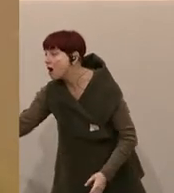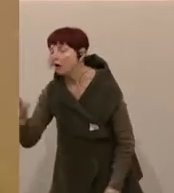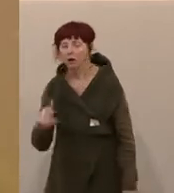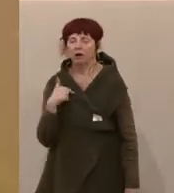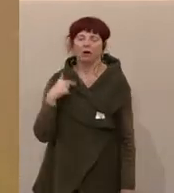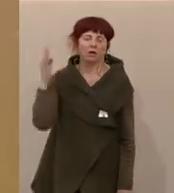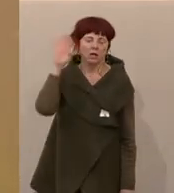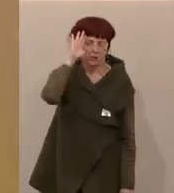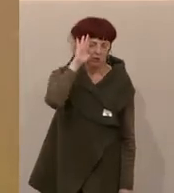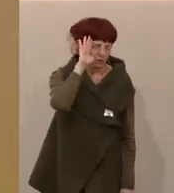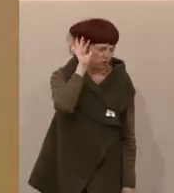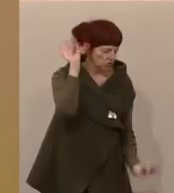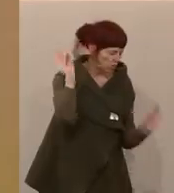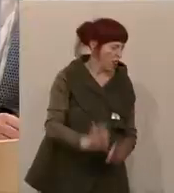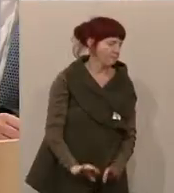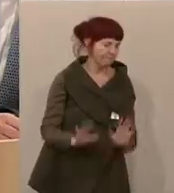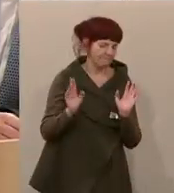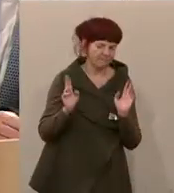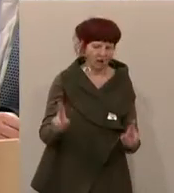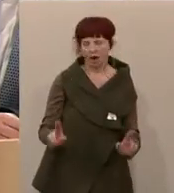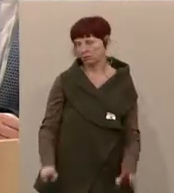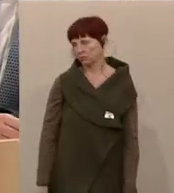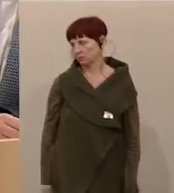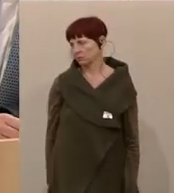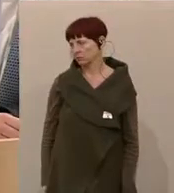Frevel, Kolleginnen und Kollegen. Dann ist das in Wirklichkeit ein Frevel.